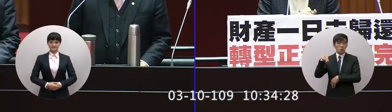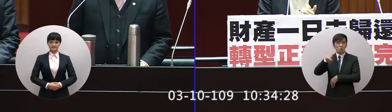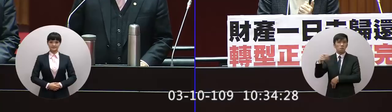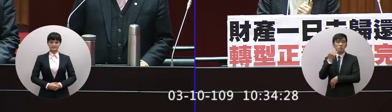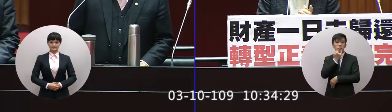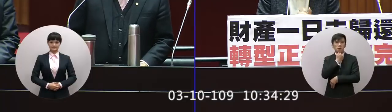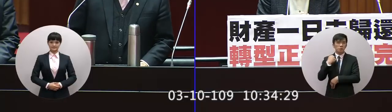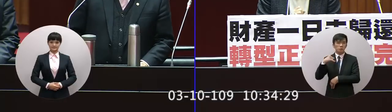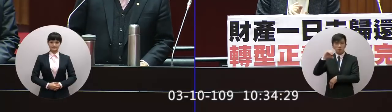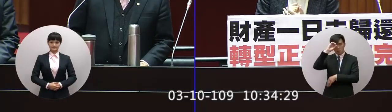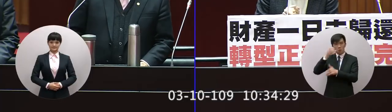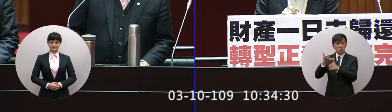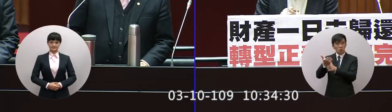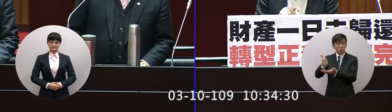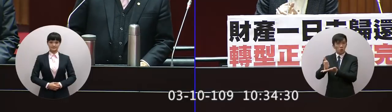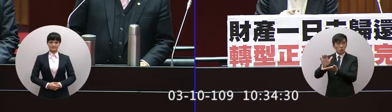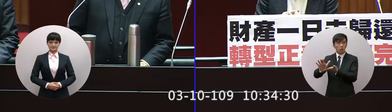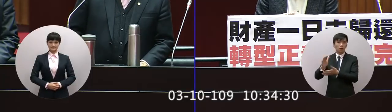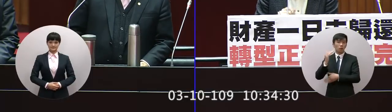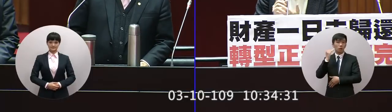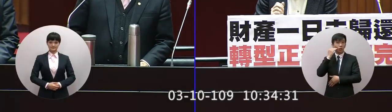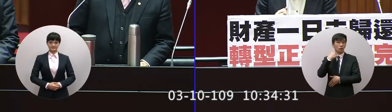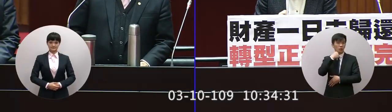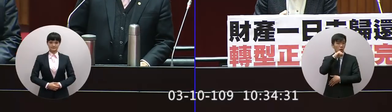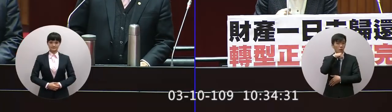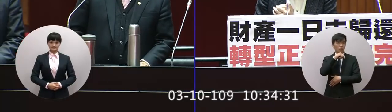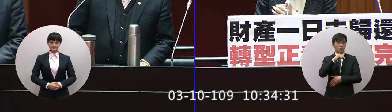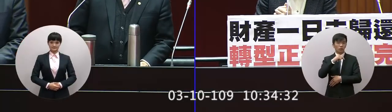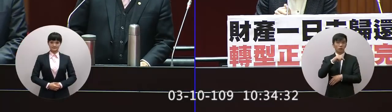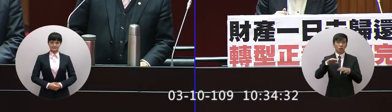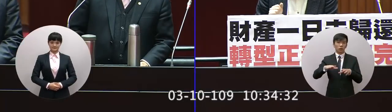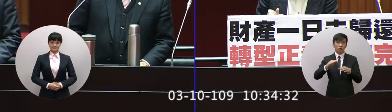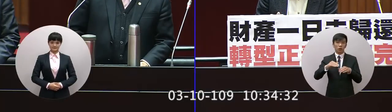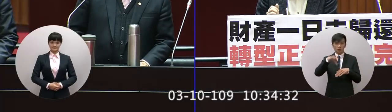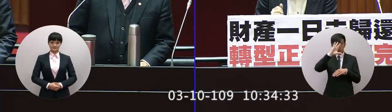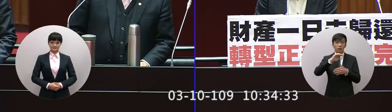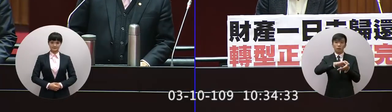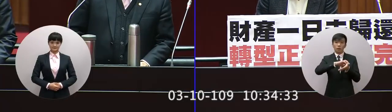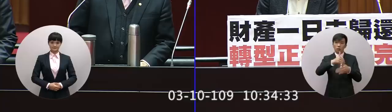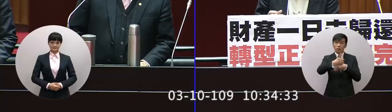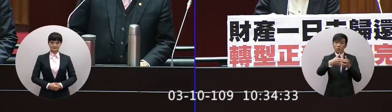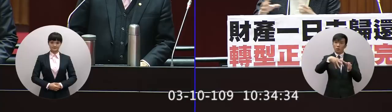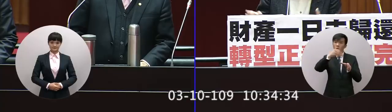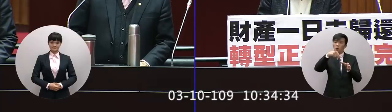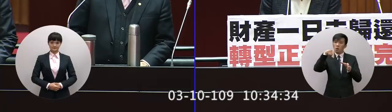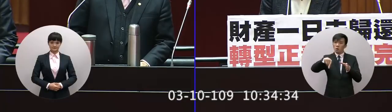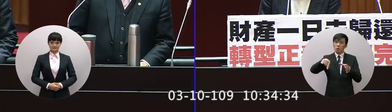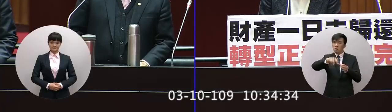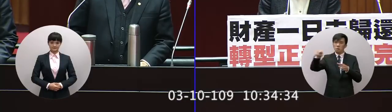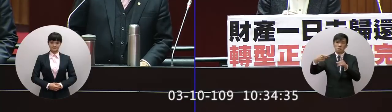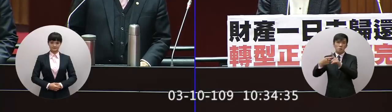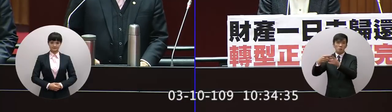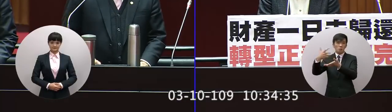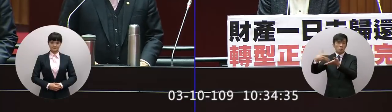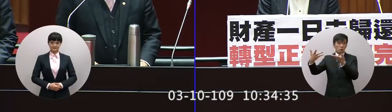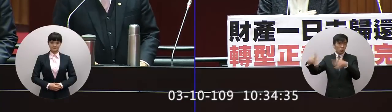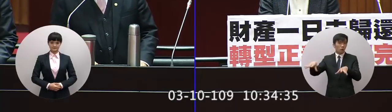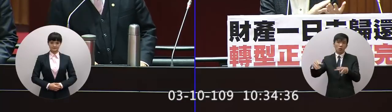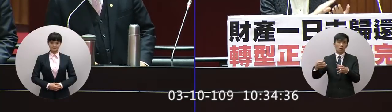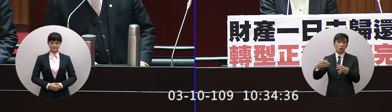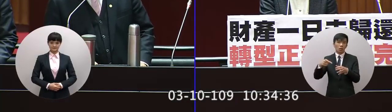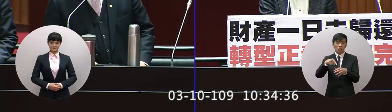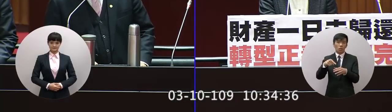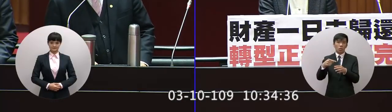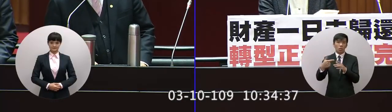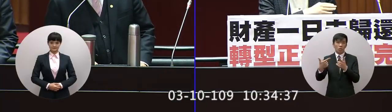我想目前国内负压隔离病房的数量应该是不足以承受这样的这样子的情形，所以我想请问